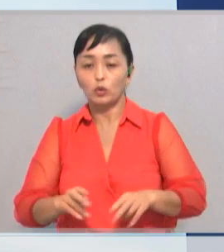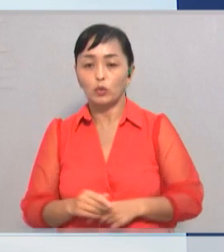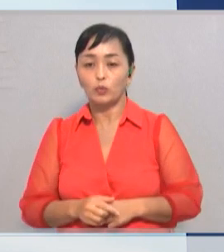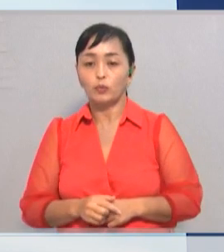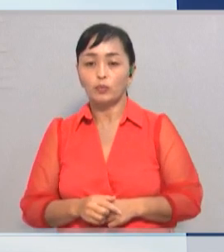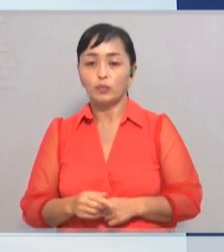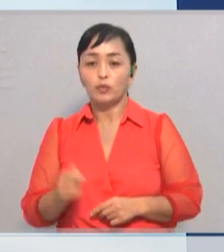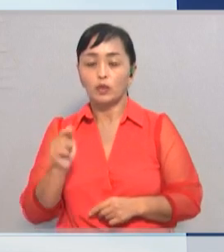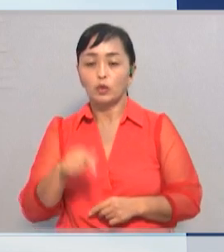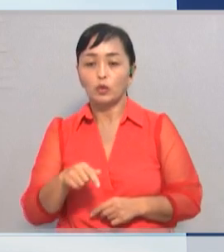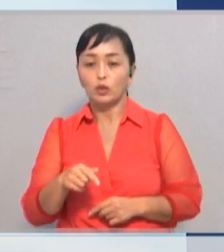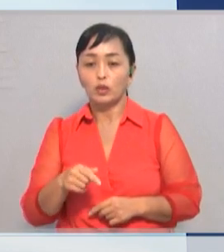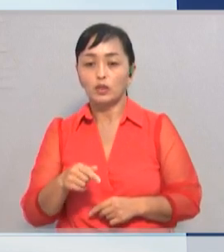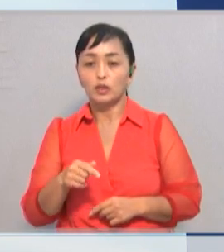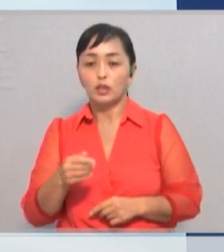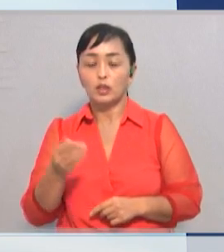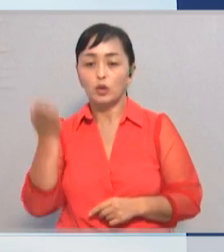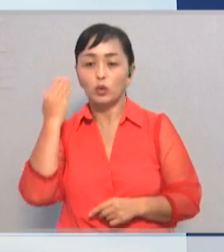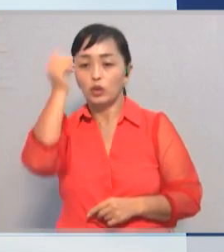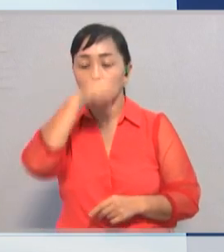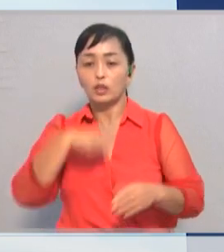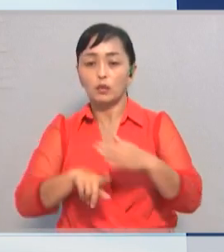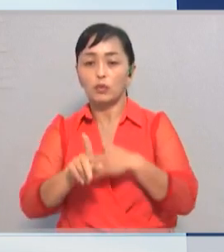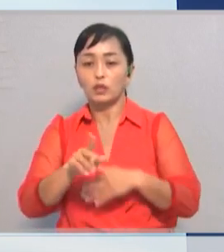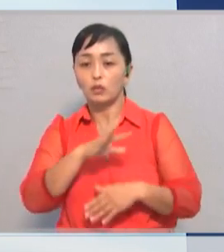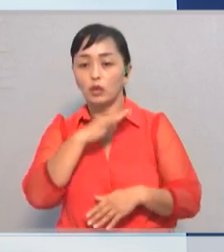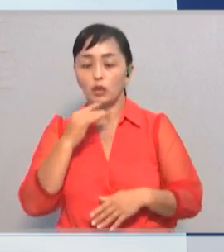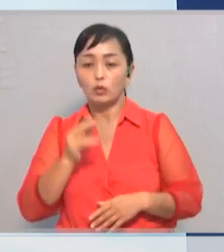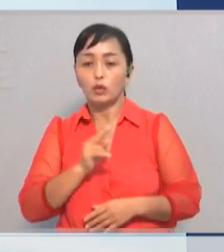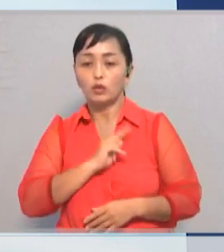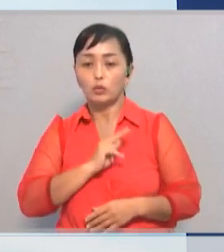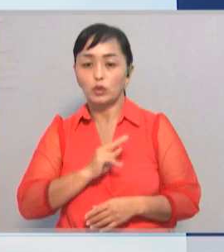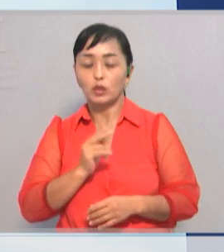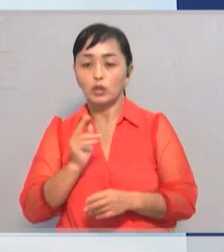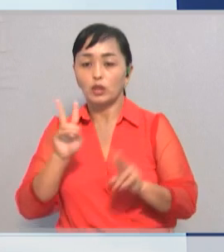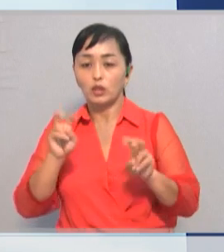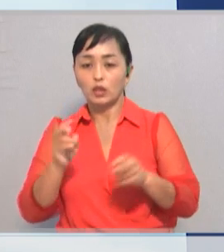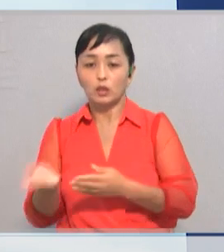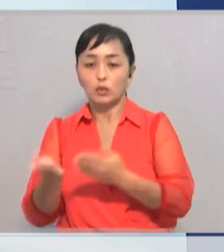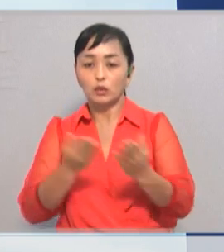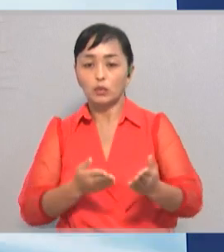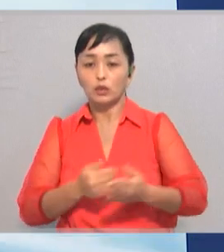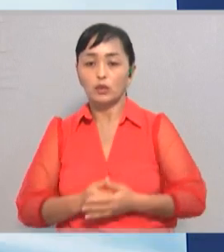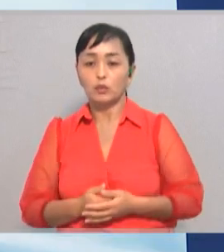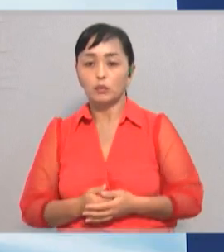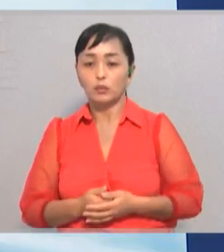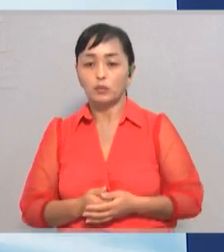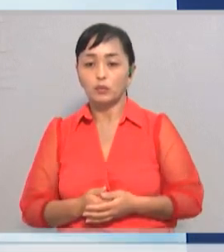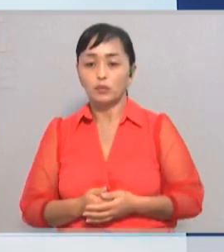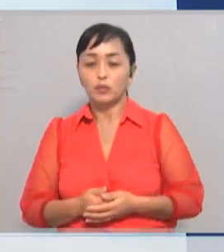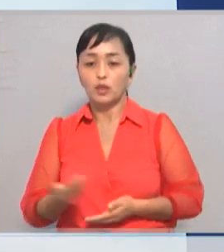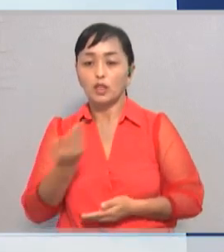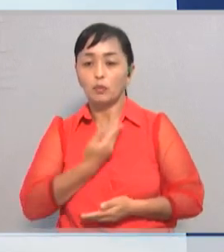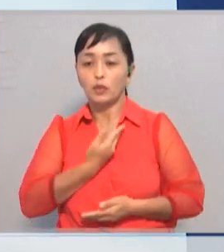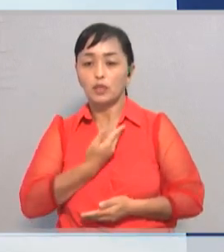өздеріңіз білесіздер, өткен жылдан бері құндылықтарға негізделген білім беру деген тақырыппен осыны біз